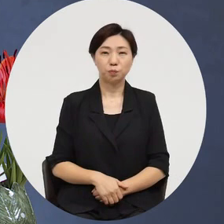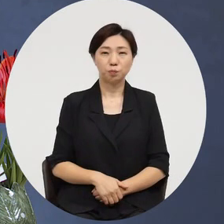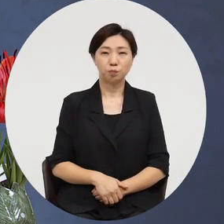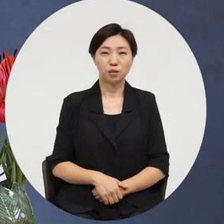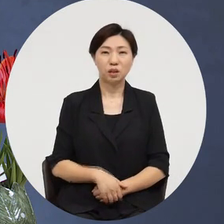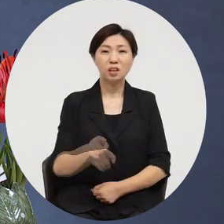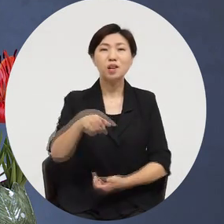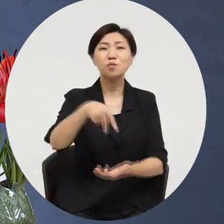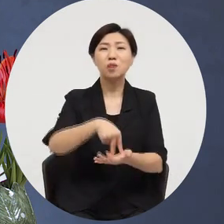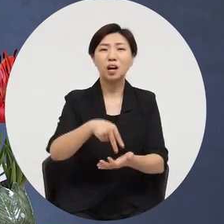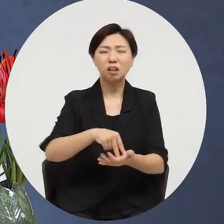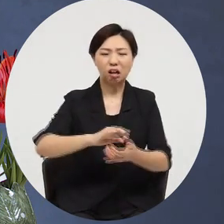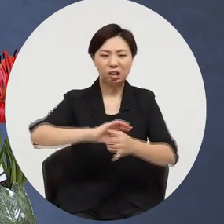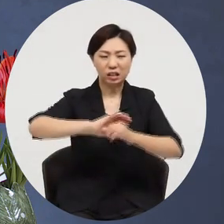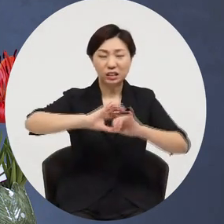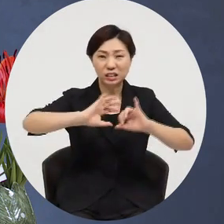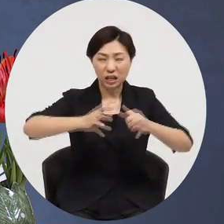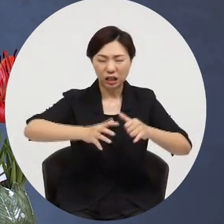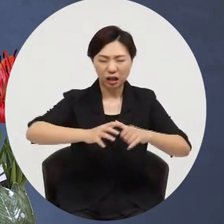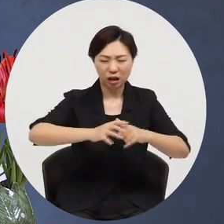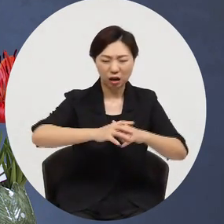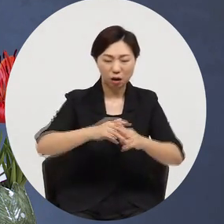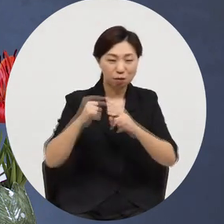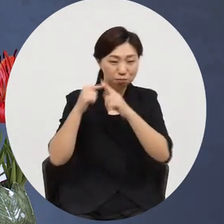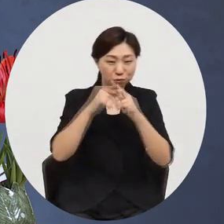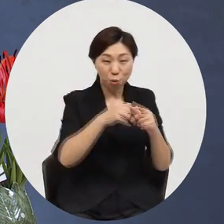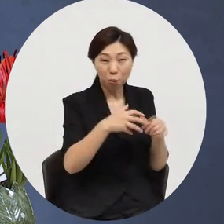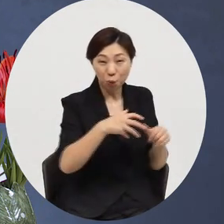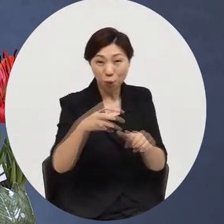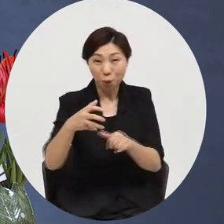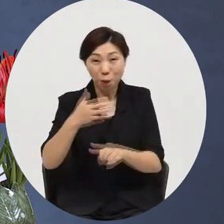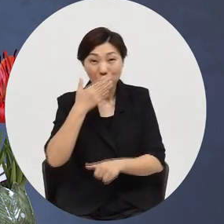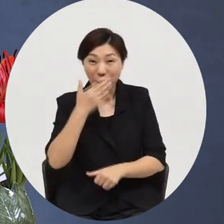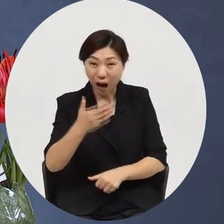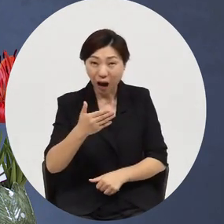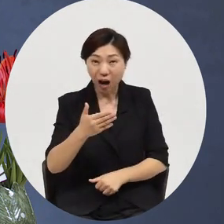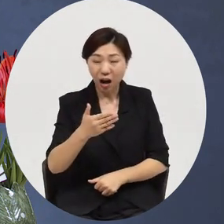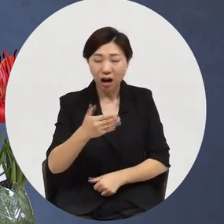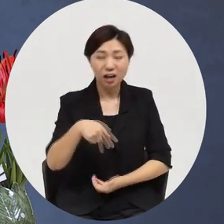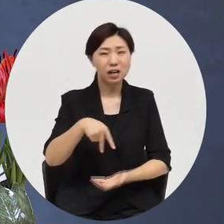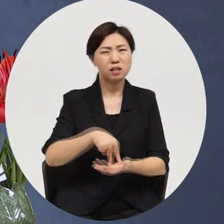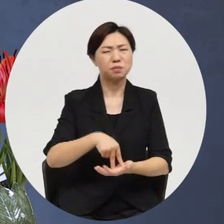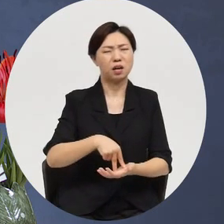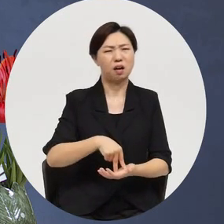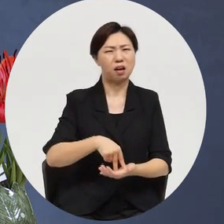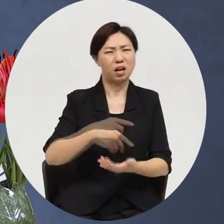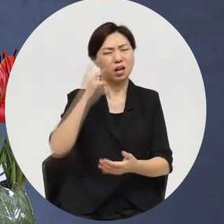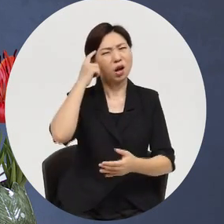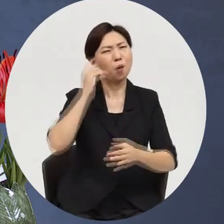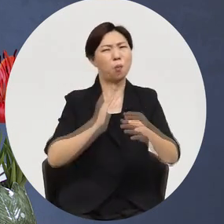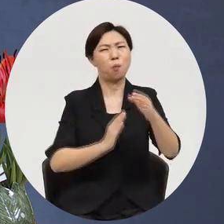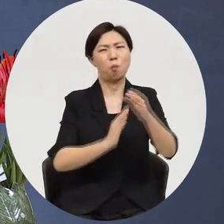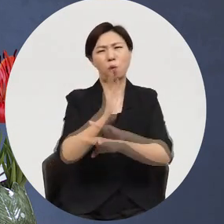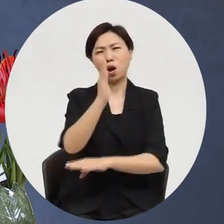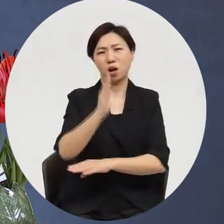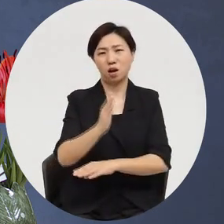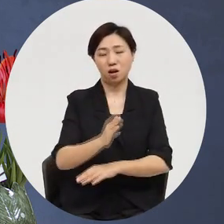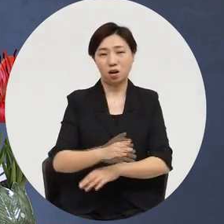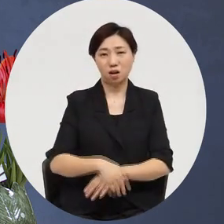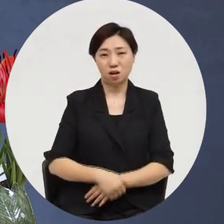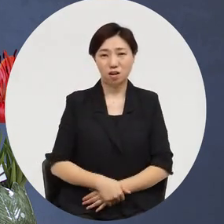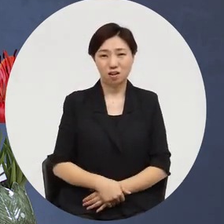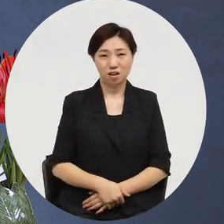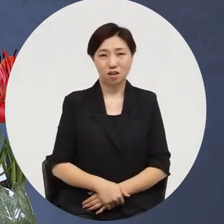자기 수준에서 무슨 세상에 무조건 쓰이기만 하면 잘 된다. 이런 수준의 수준이 자기가 된다는 과대망상증을 갖고